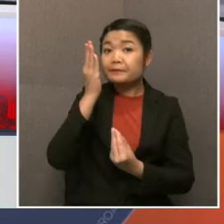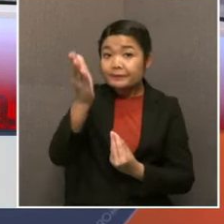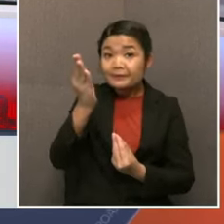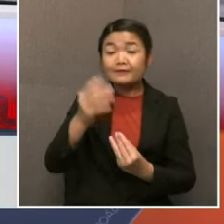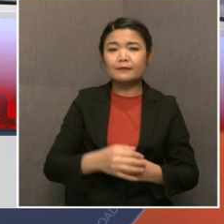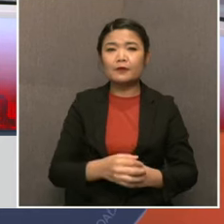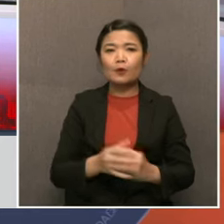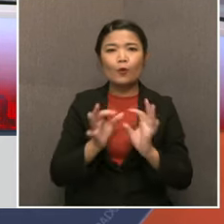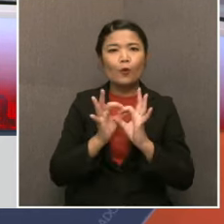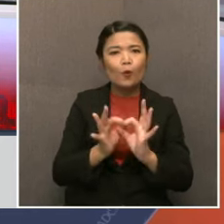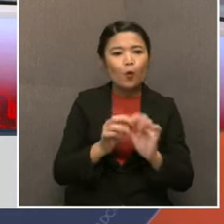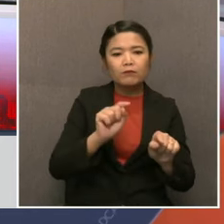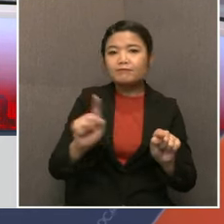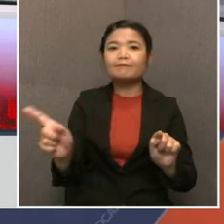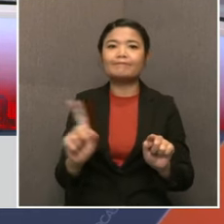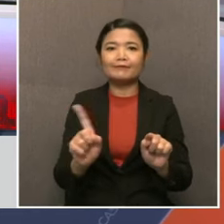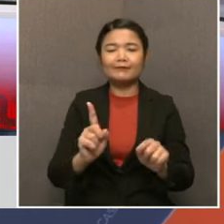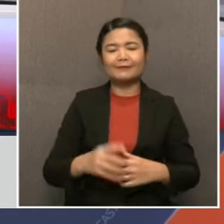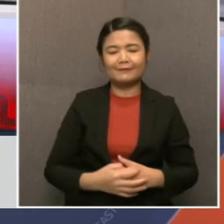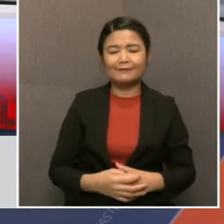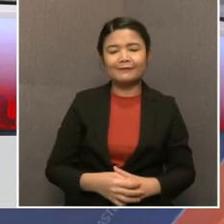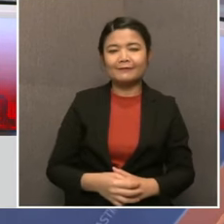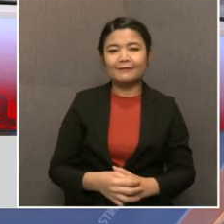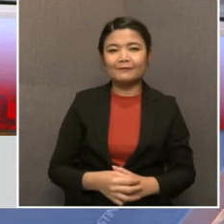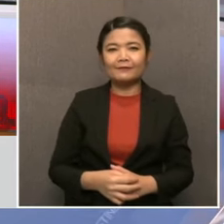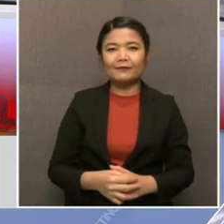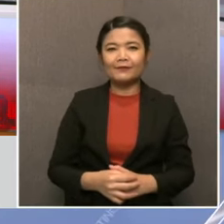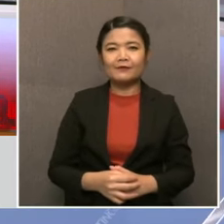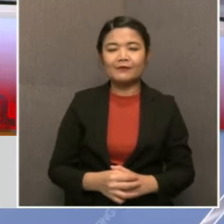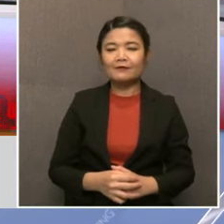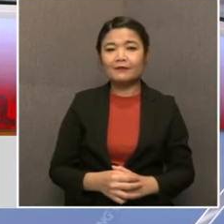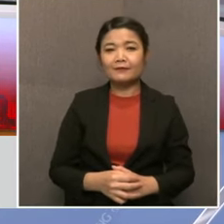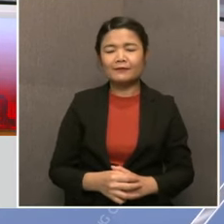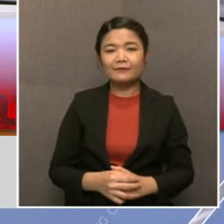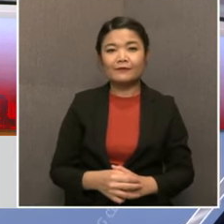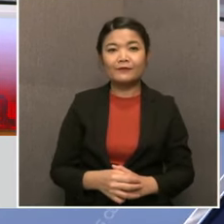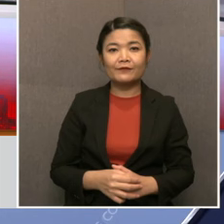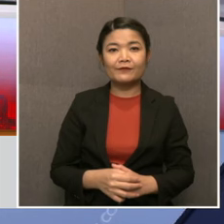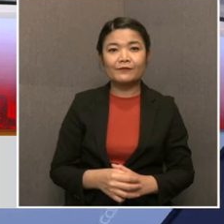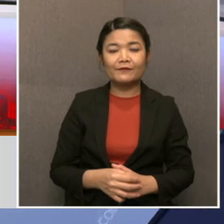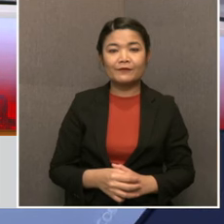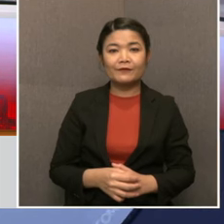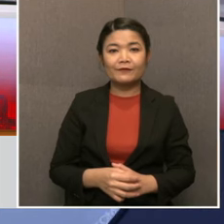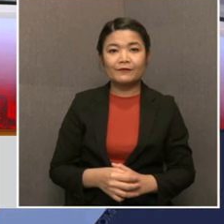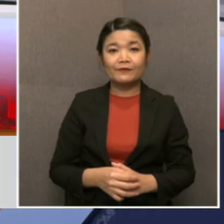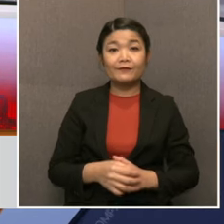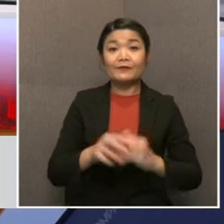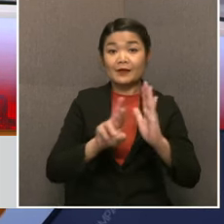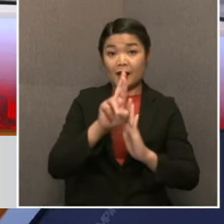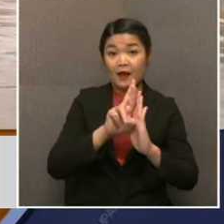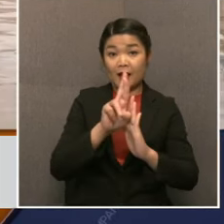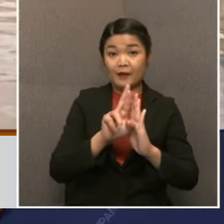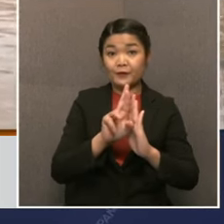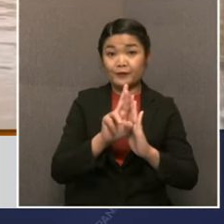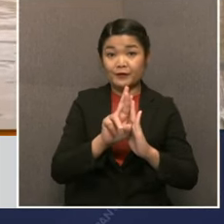จากิเวดีกันก่อนนะครั ทุน